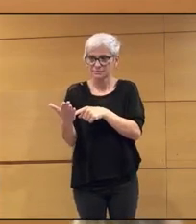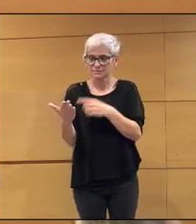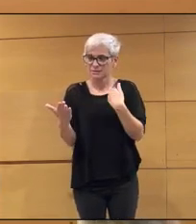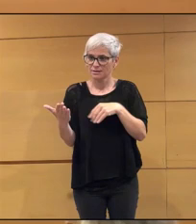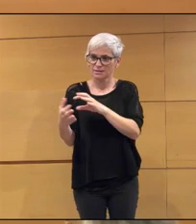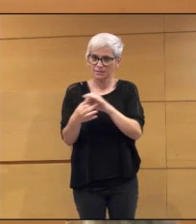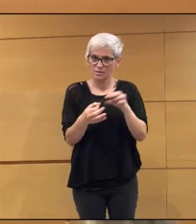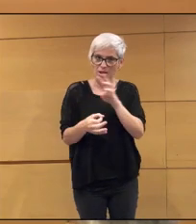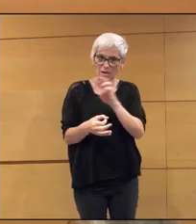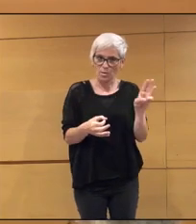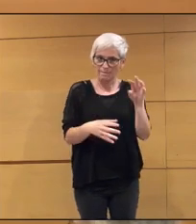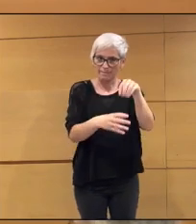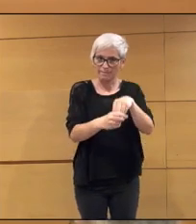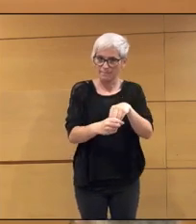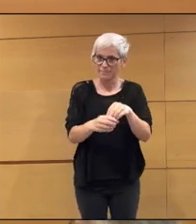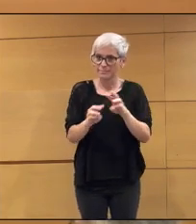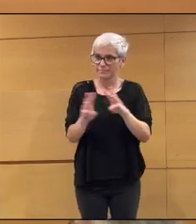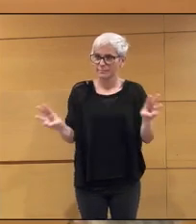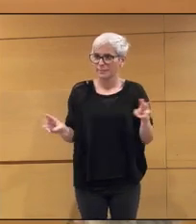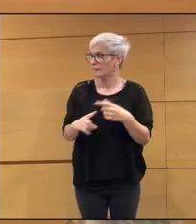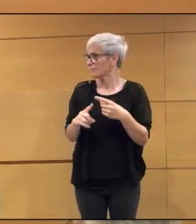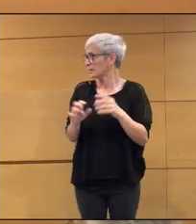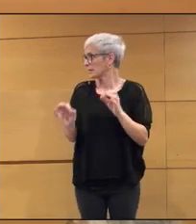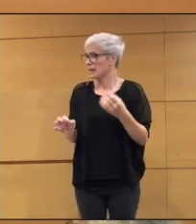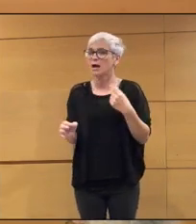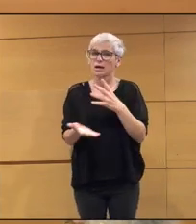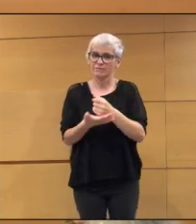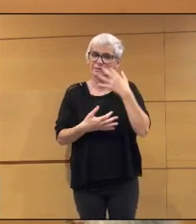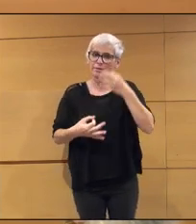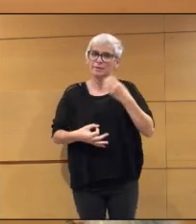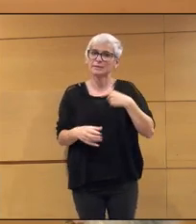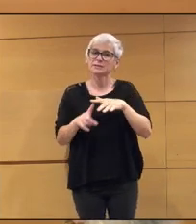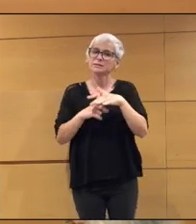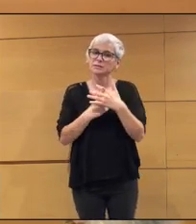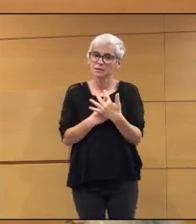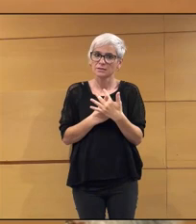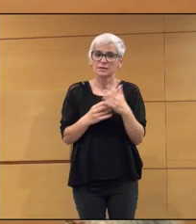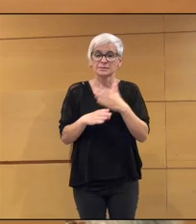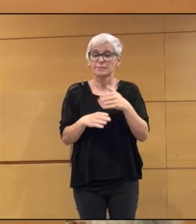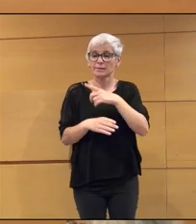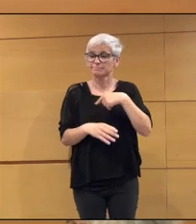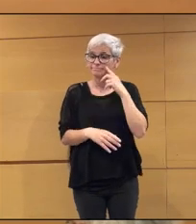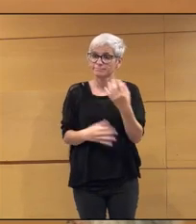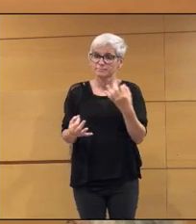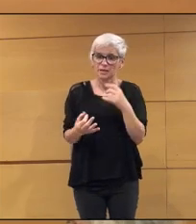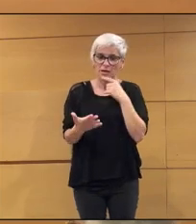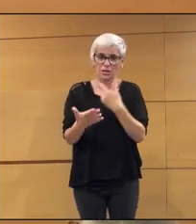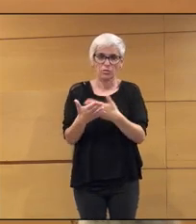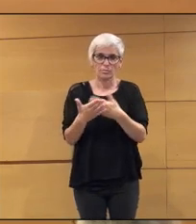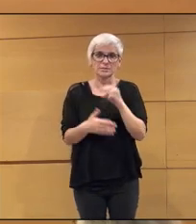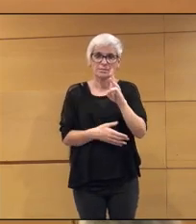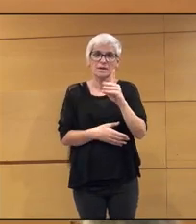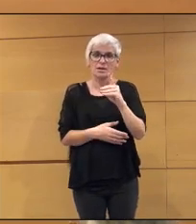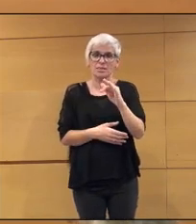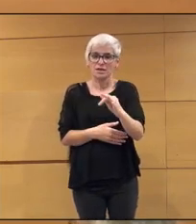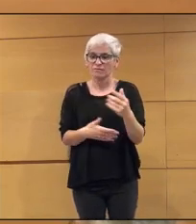als webs. No? Que aquest és l'altre problema perquè, efectivament, en aquest cas sempre ens trobem que són documents PDF